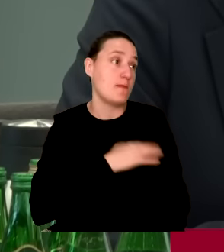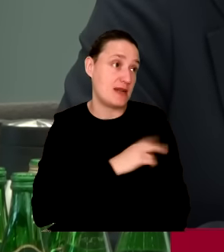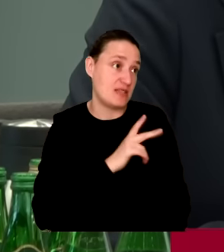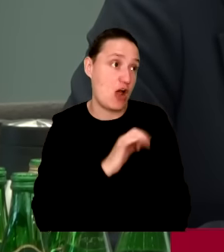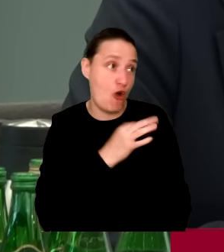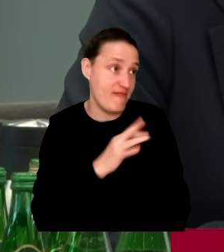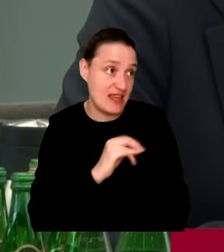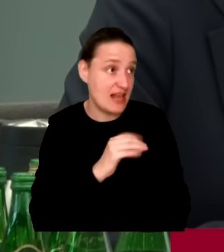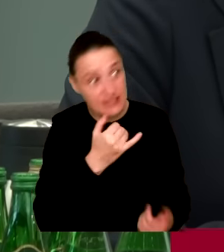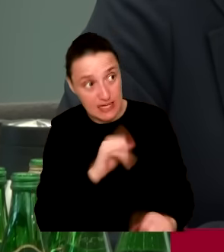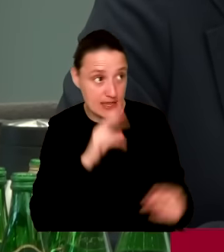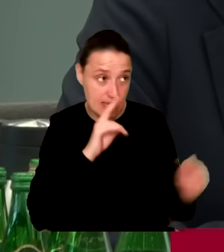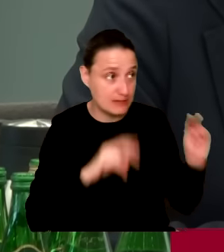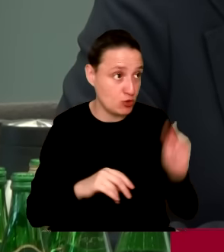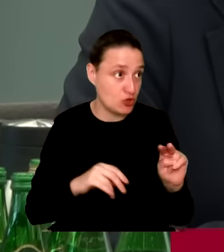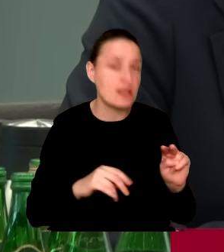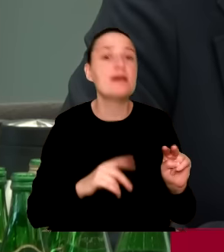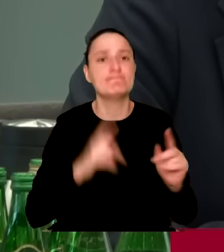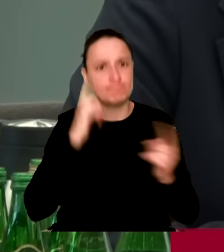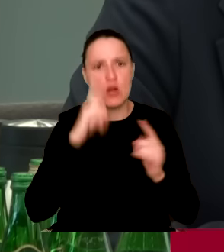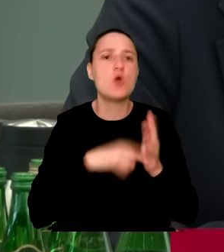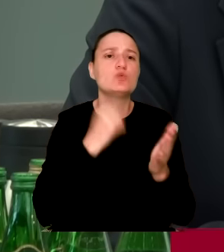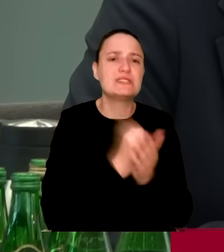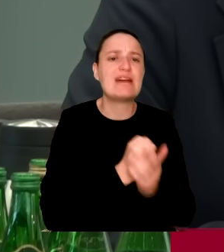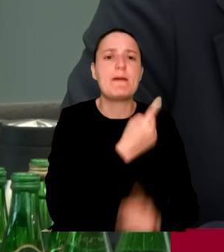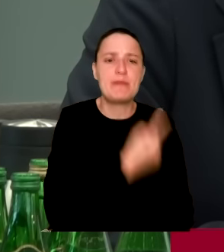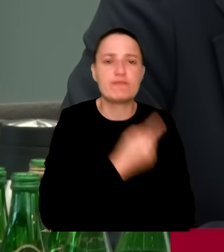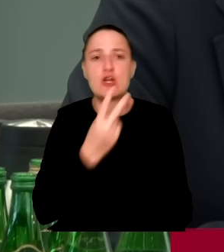spojrzenie ja uważam że i pierwsza ustawa i druga